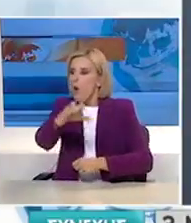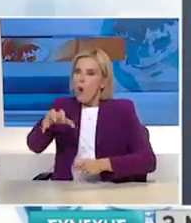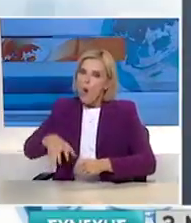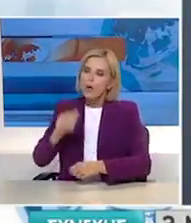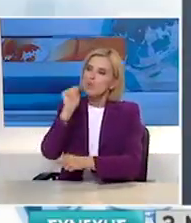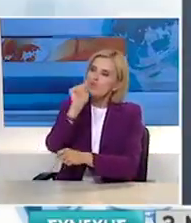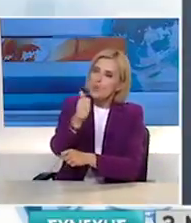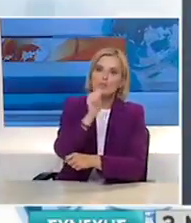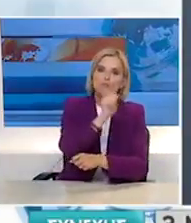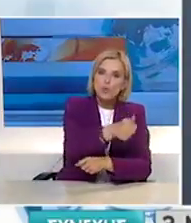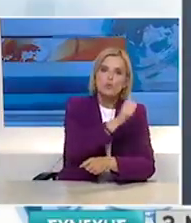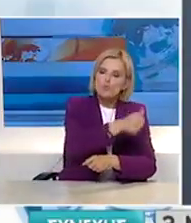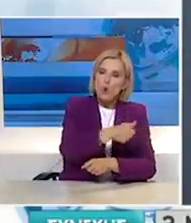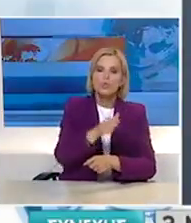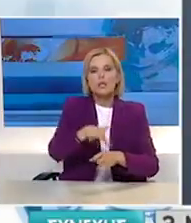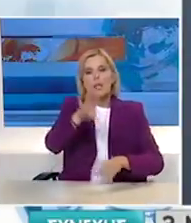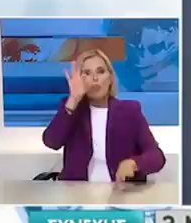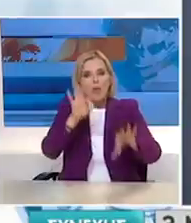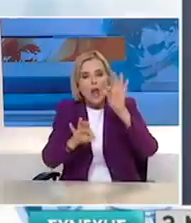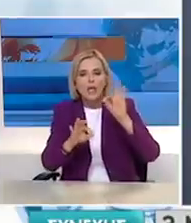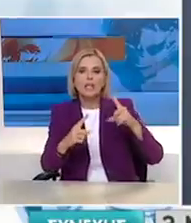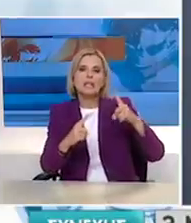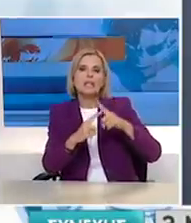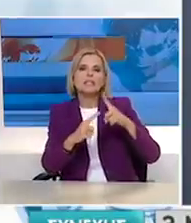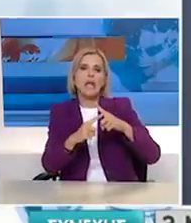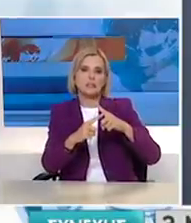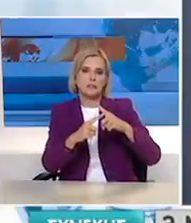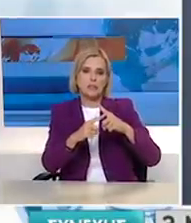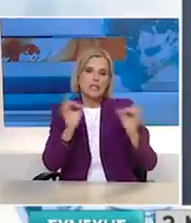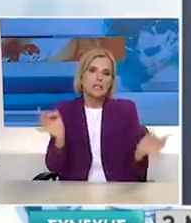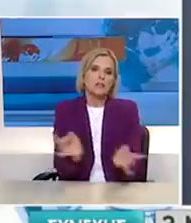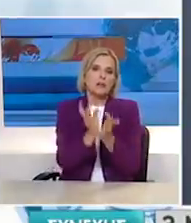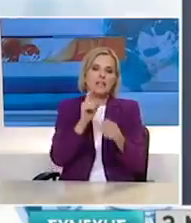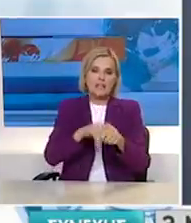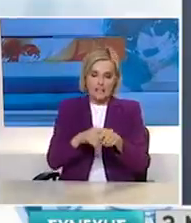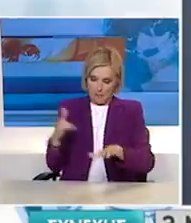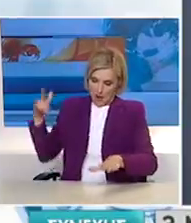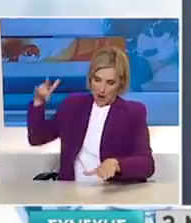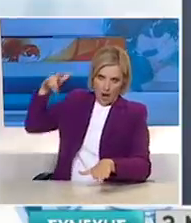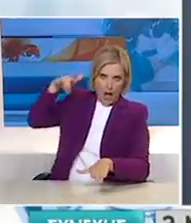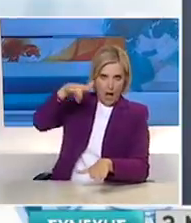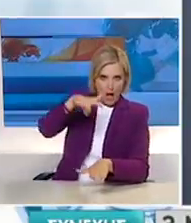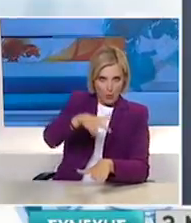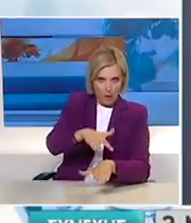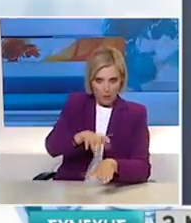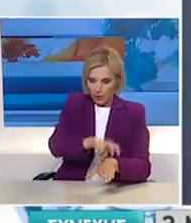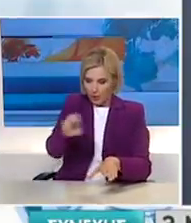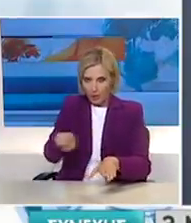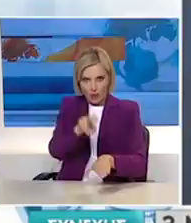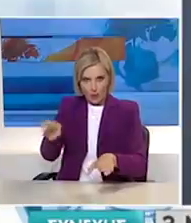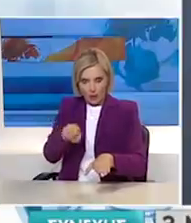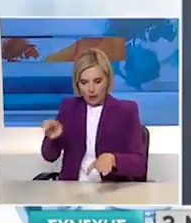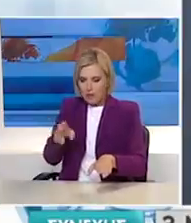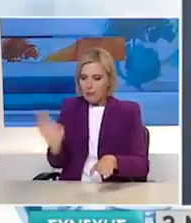είτε αυτή είναι δειγματοληπτική, είτε είναι περισσότερη, ανάλογα με ένα βαθμό κινδύνου και εκτίμηση κινδύνου για τη χώρα από την οποία έρχεται κάποιος. Σας θυμίζω ότι στην αρχή